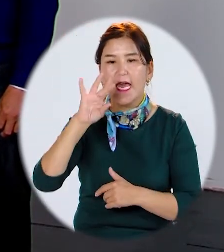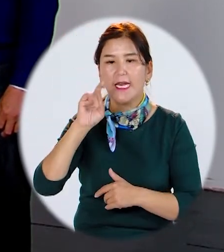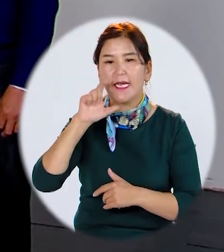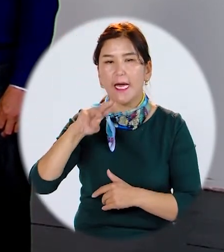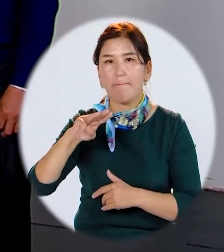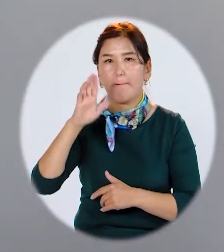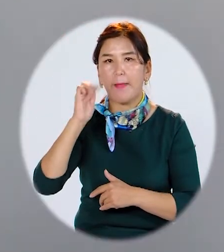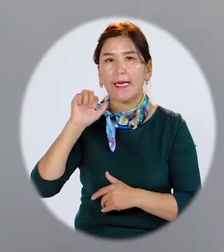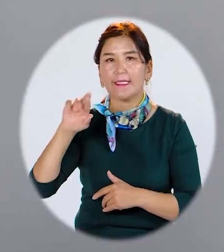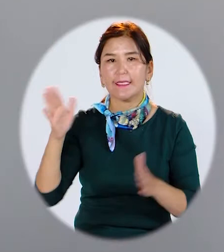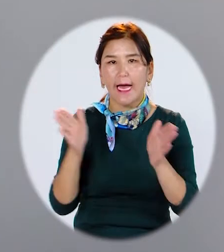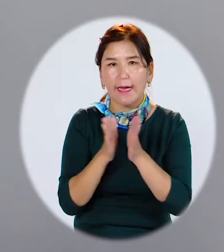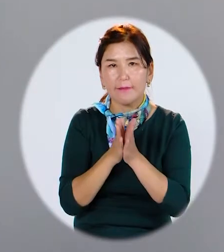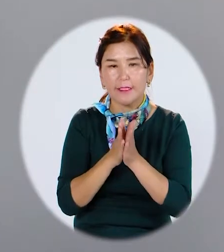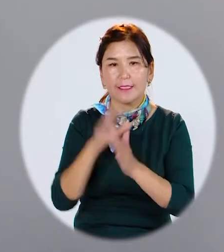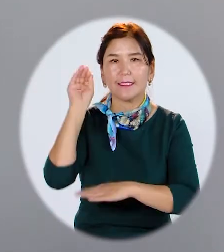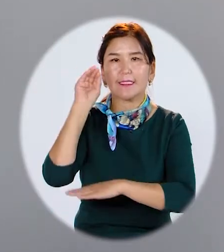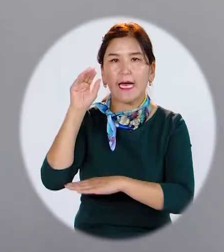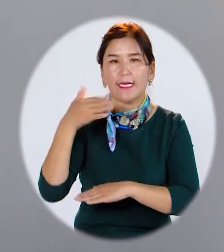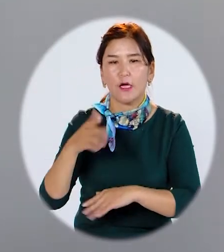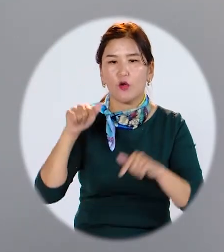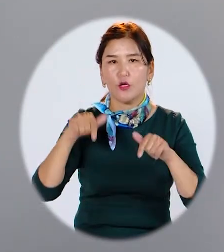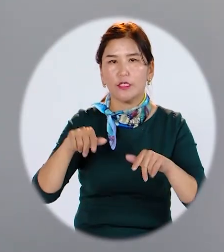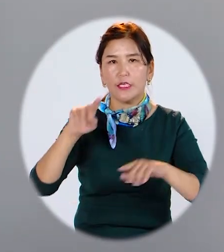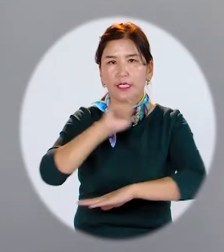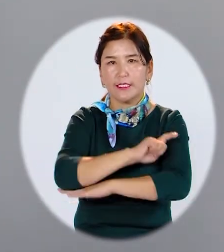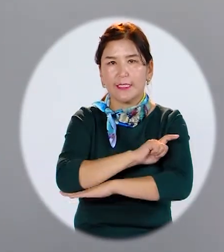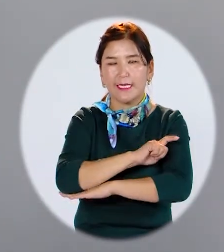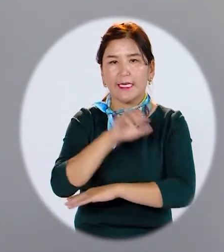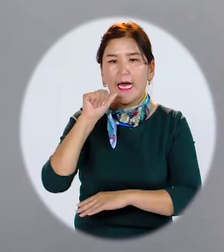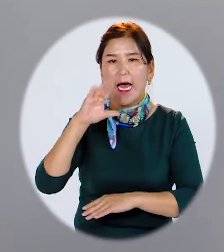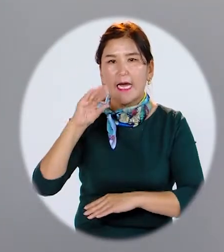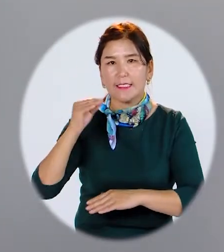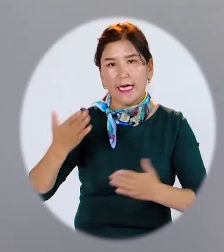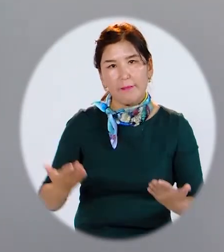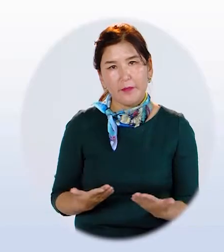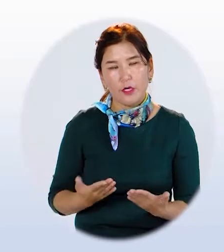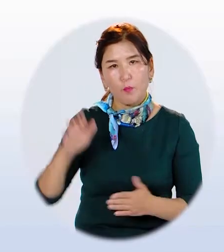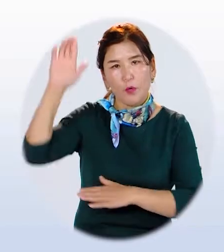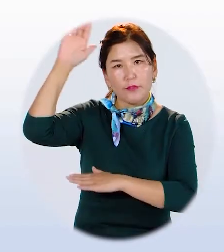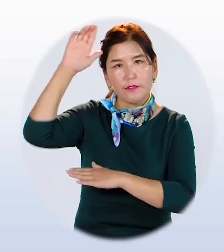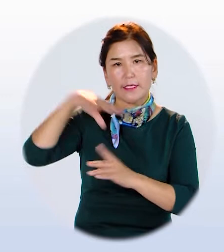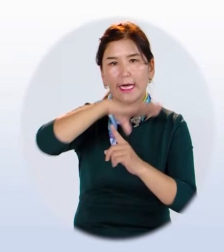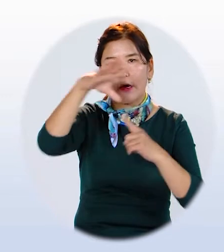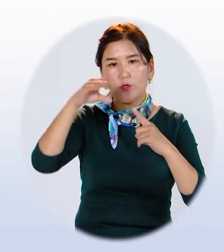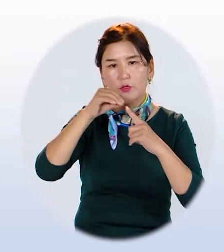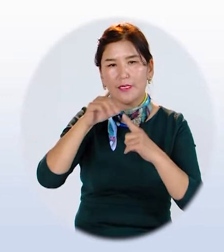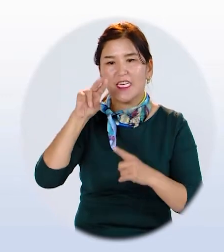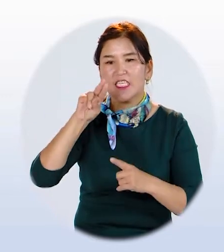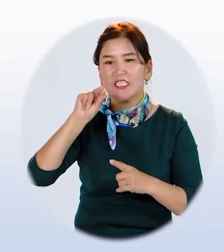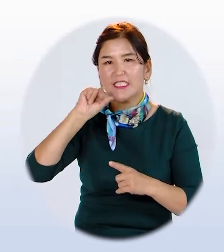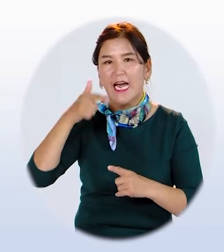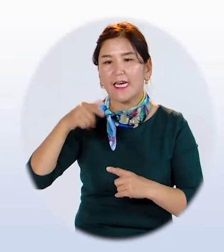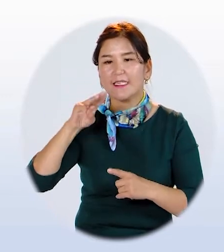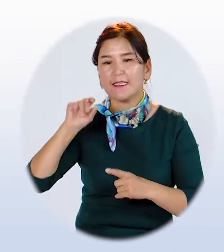байна. Өнөөдрийн хичээлээр аж төрх ухааны боловсролын агуулгын хүрээнд цагтан холболтын аргаар